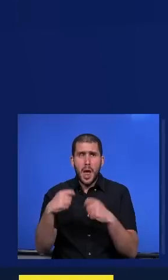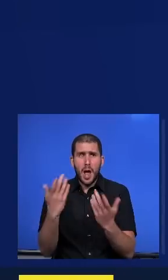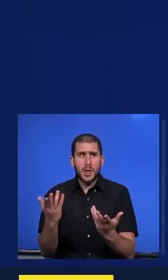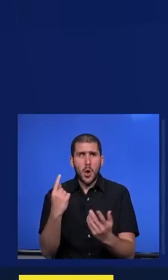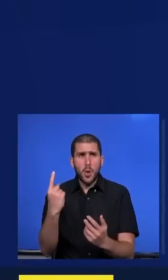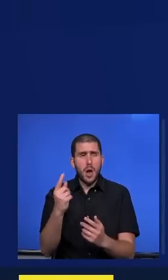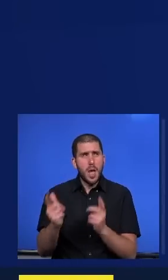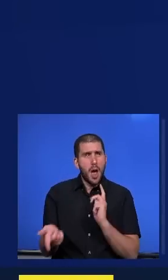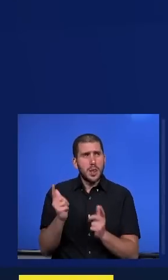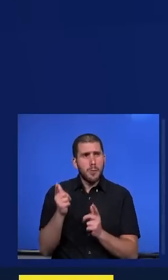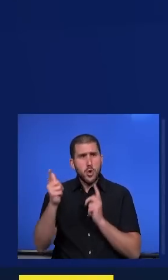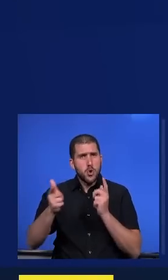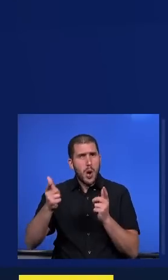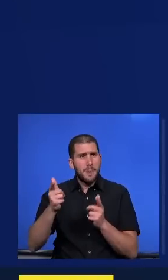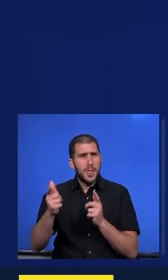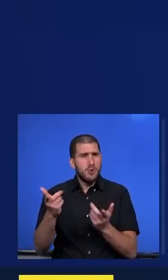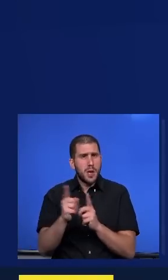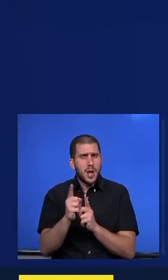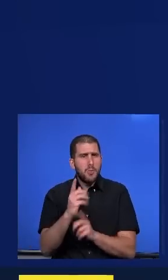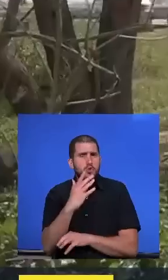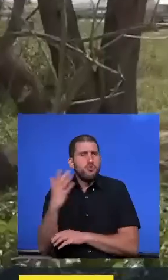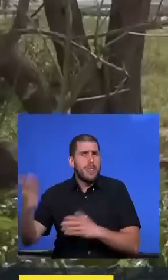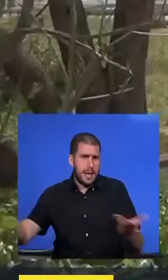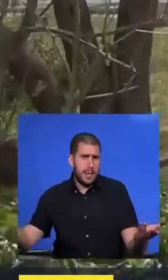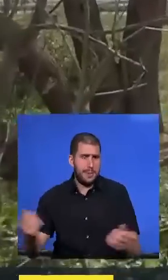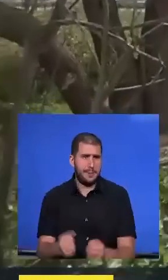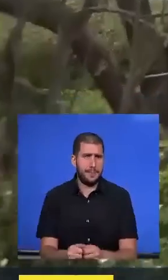אחד יש להם אקדחים, נורים, וזה נשקים. ג'ונגל, ג'ונגל.